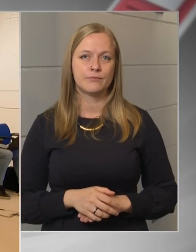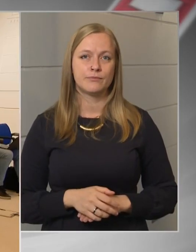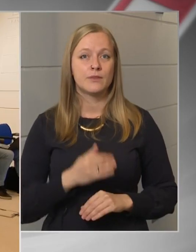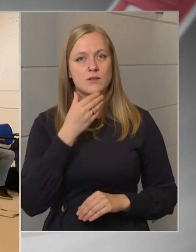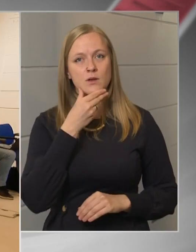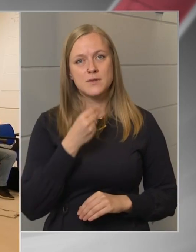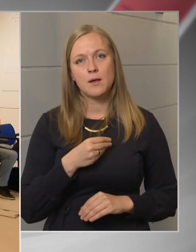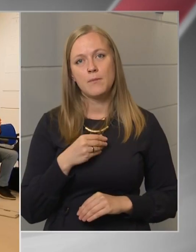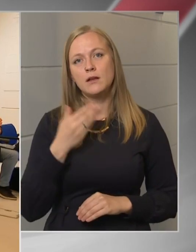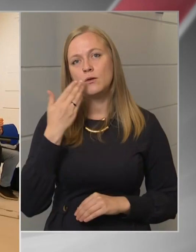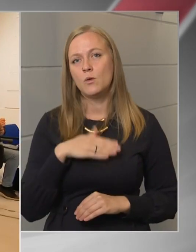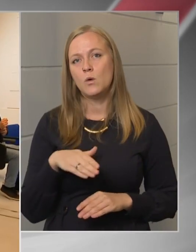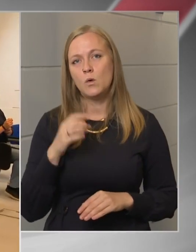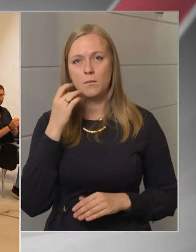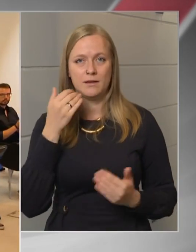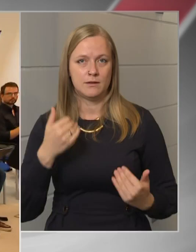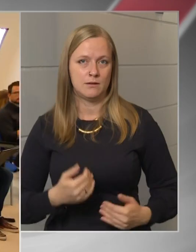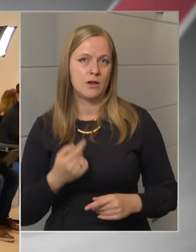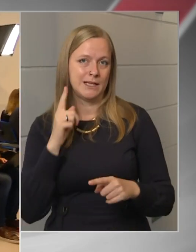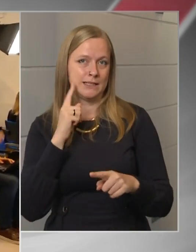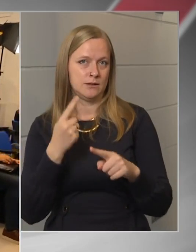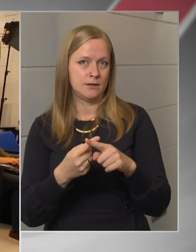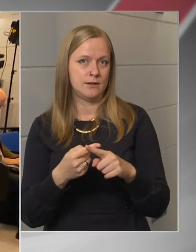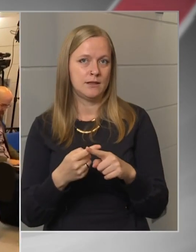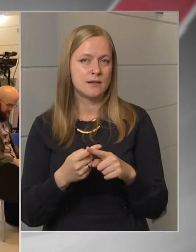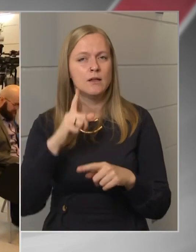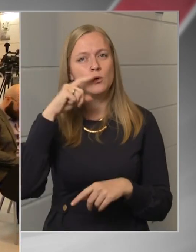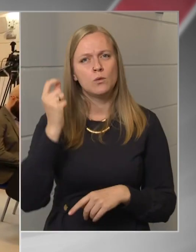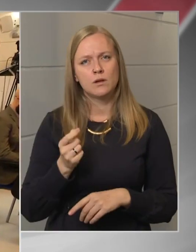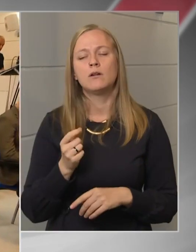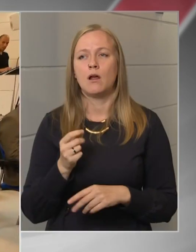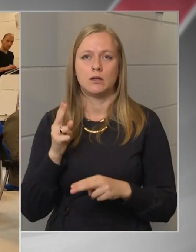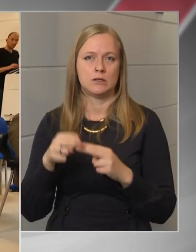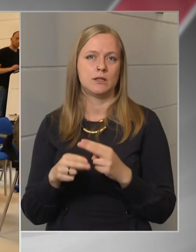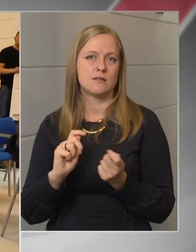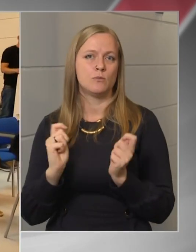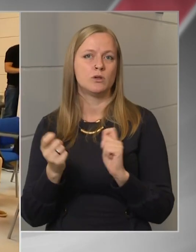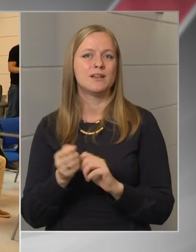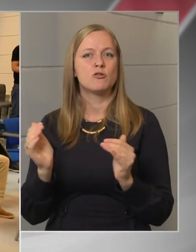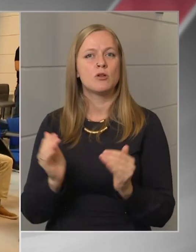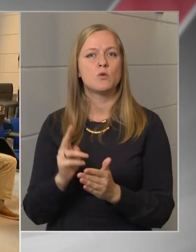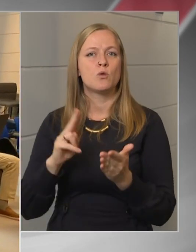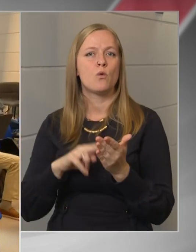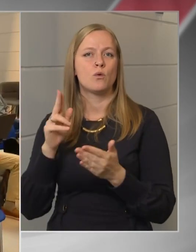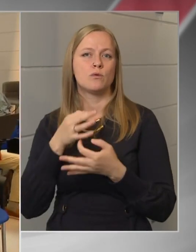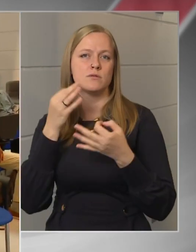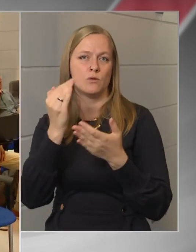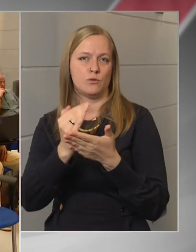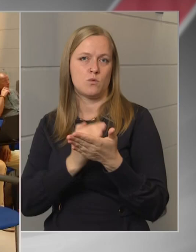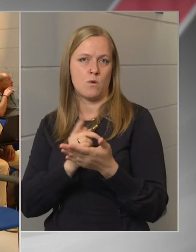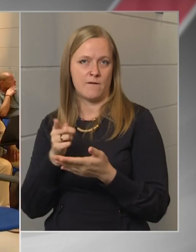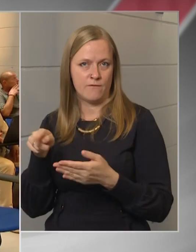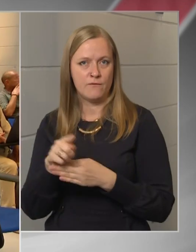Köszönöm szépen, Holló Bettina vagyok az Index-től. Ukrajna kész módosítani a kisebbségi jogokról szóló törvényeit.